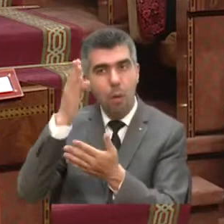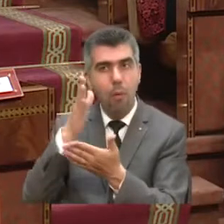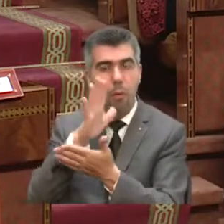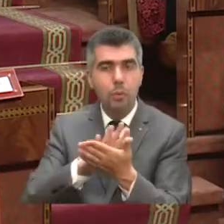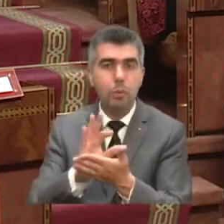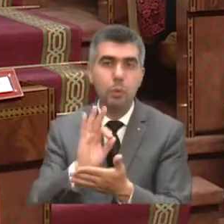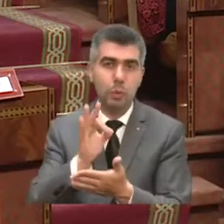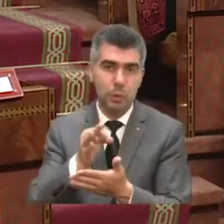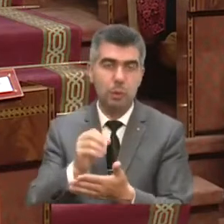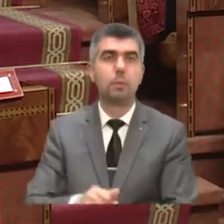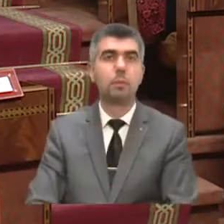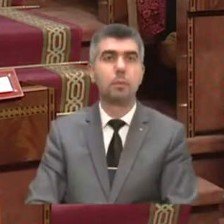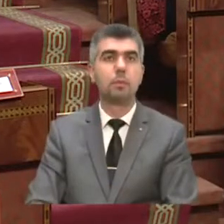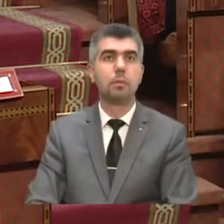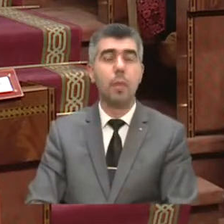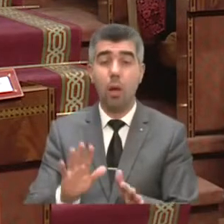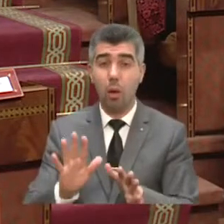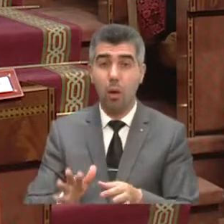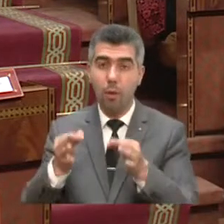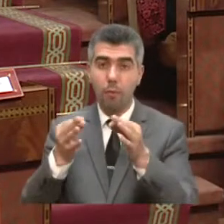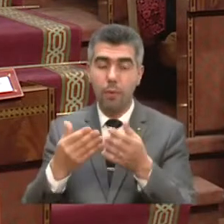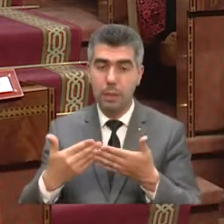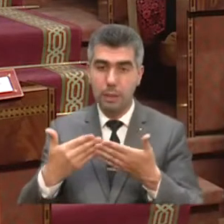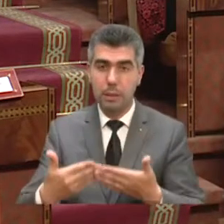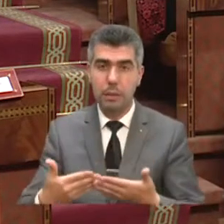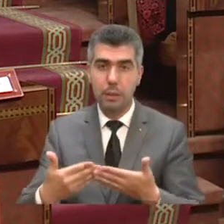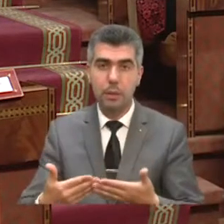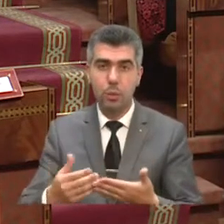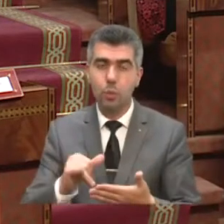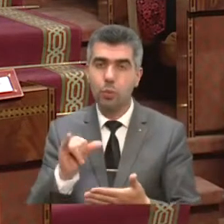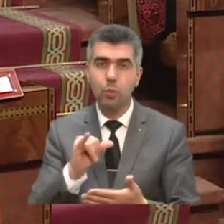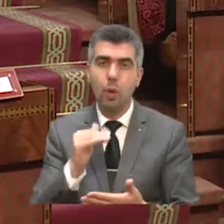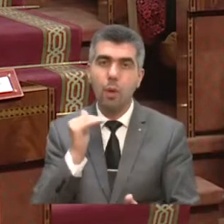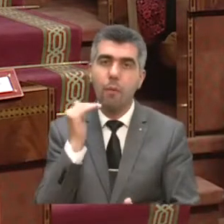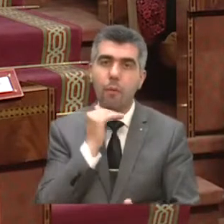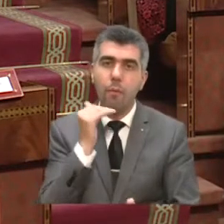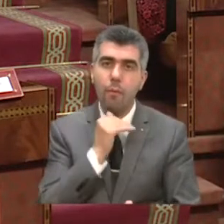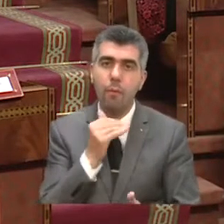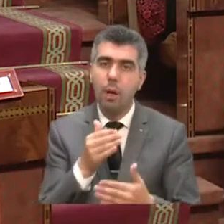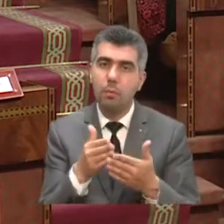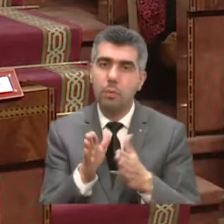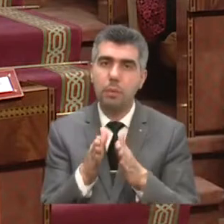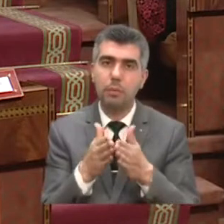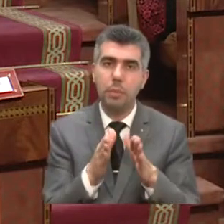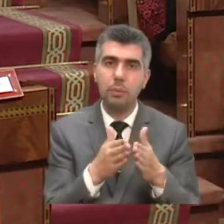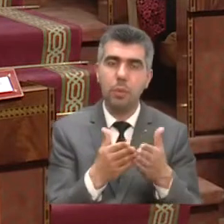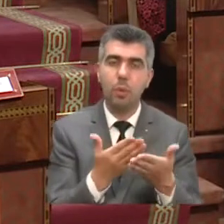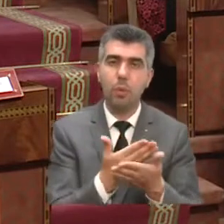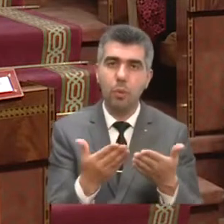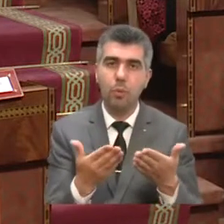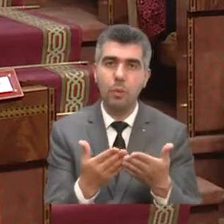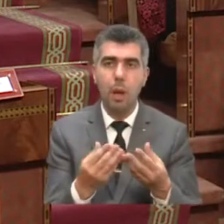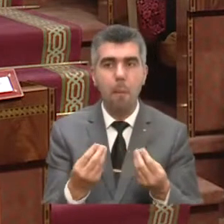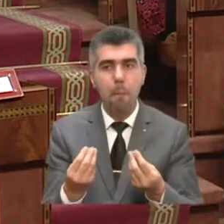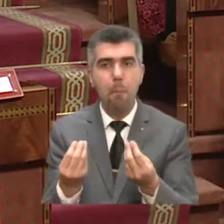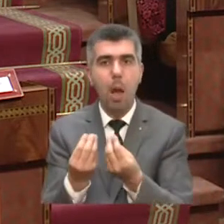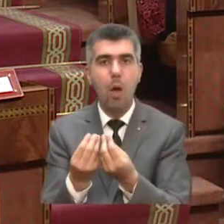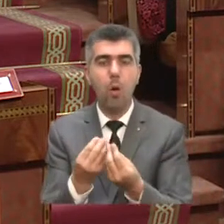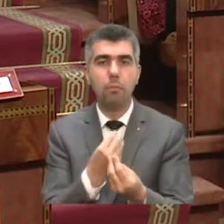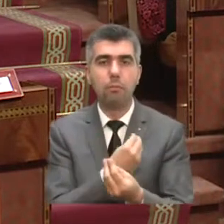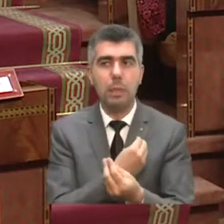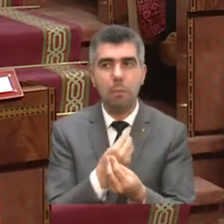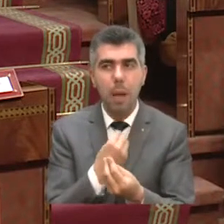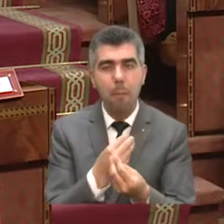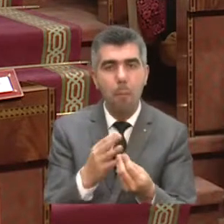المجالات. وبالتالي فالمطلوب حاليا هو التسريع بإعادة فتح هذه المؤسسات بتنسيق مع المصالح الصحية